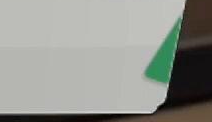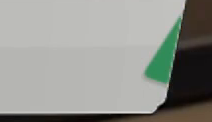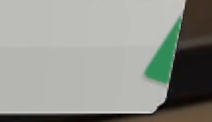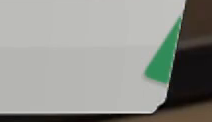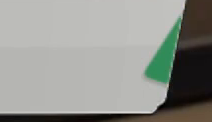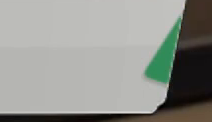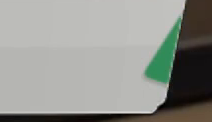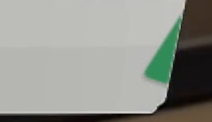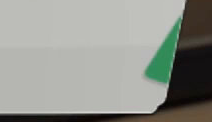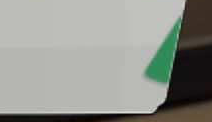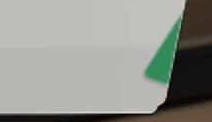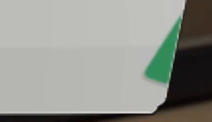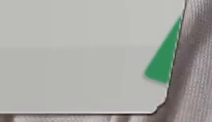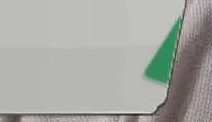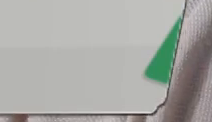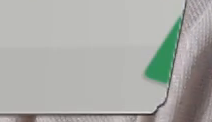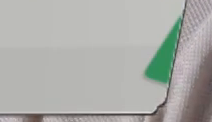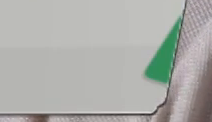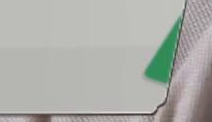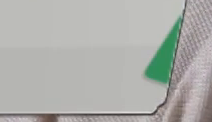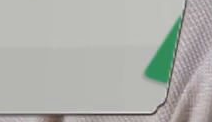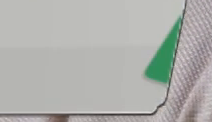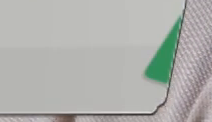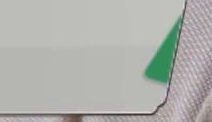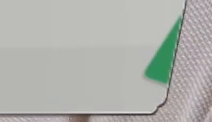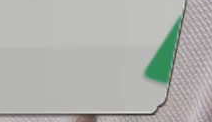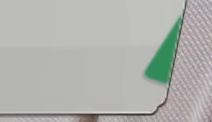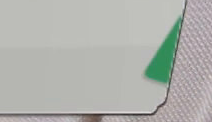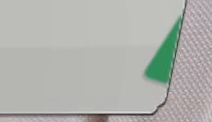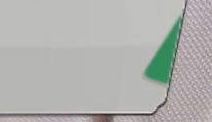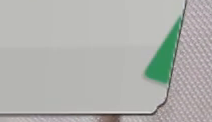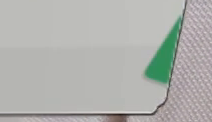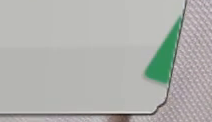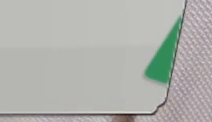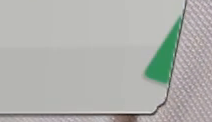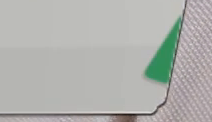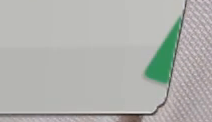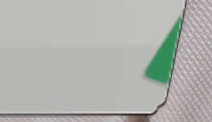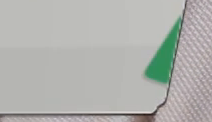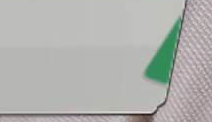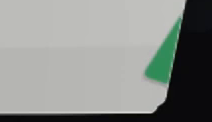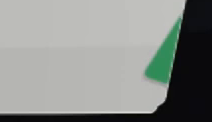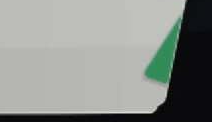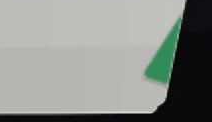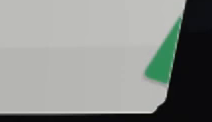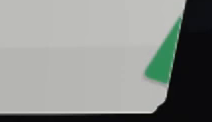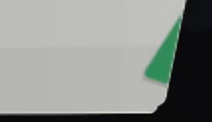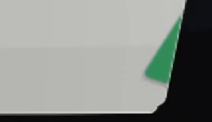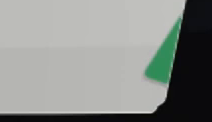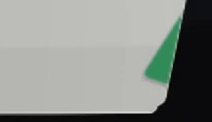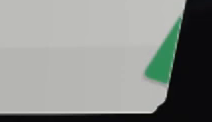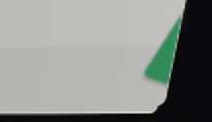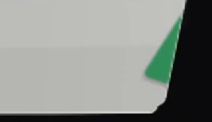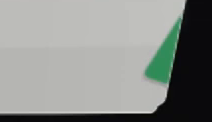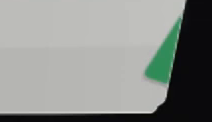bilgiyi hafızaya kaydetmiş olursunuz. Bu sebeptendir ki travmatik olaylardan sonra uyumak önerilmez. Çünkü REM